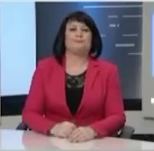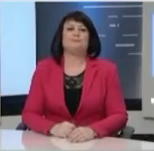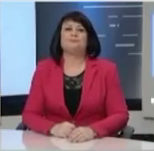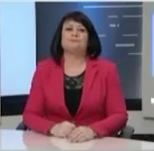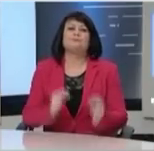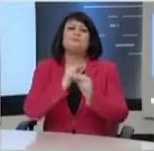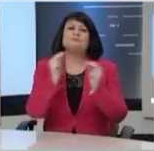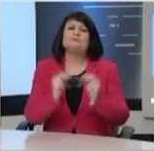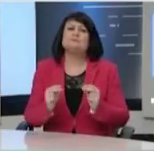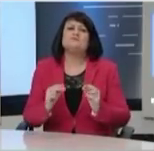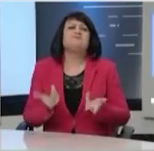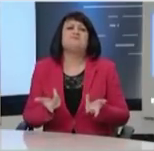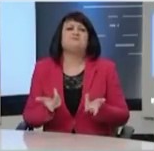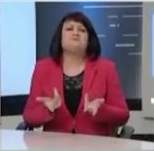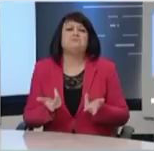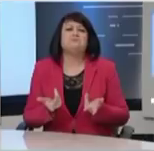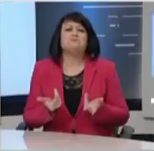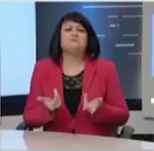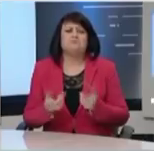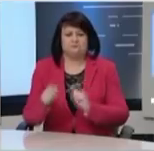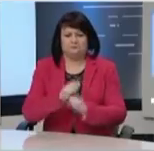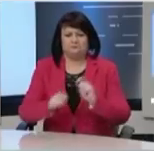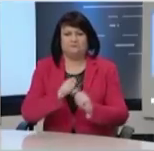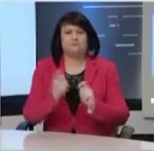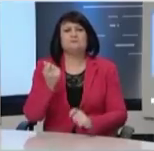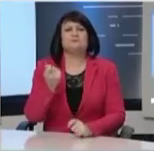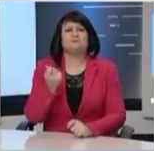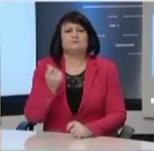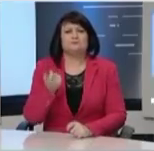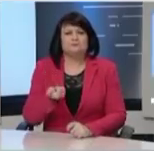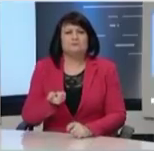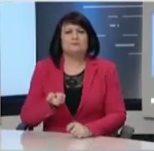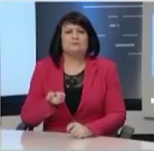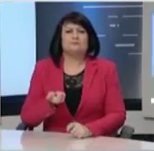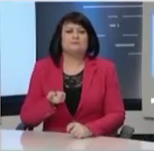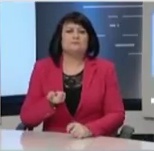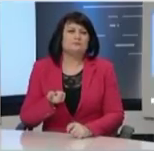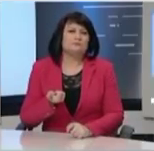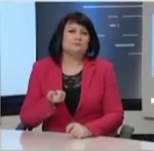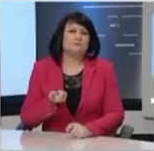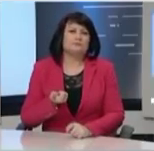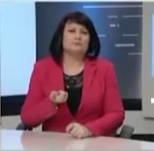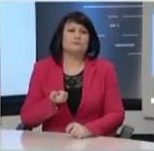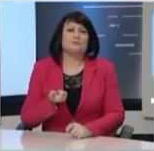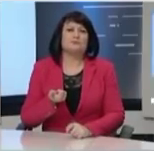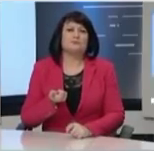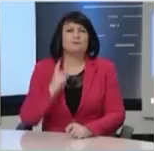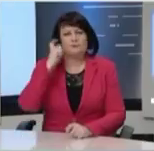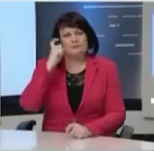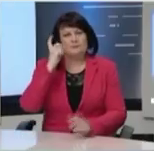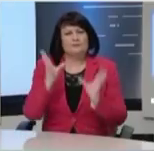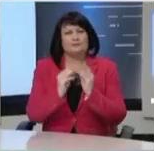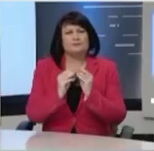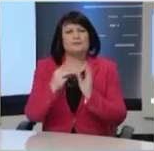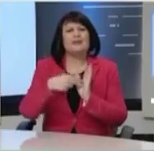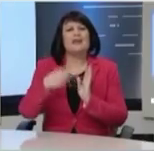Επομένως, τι είχατε καταφέρει? Να φτιάξετε μια οικονομία η οποία με βάση την έκθεση των θεσμών